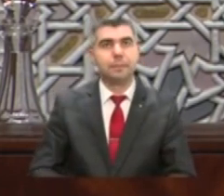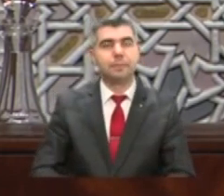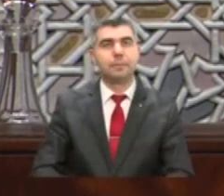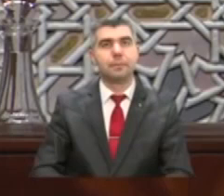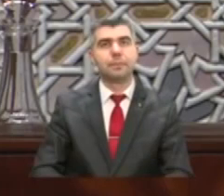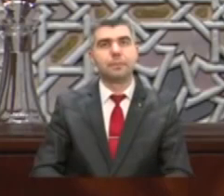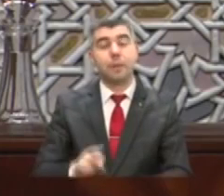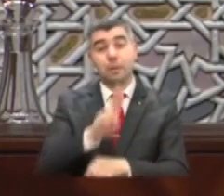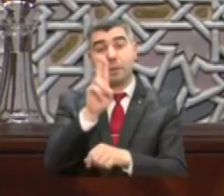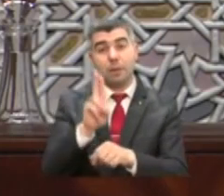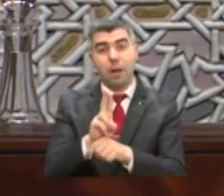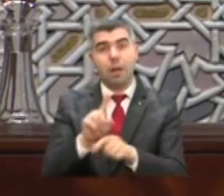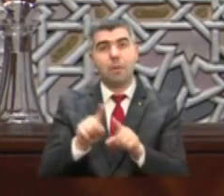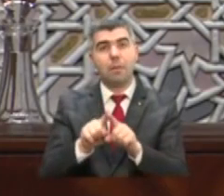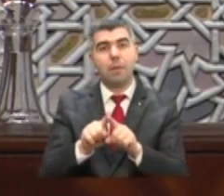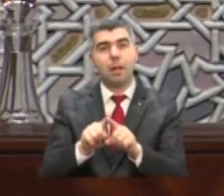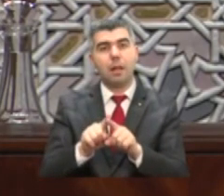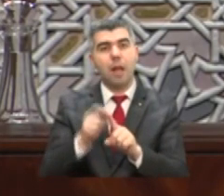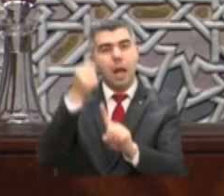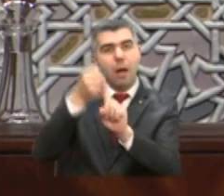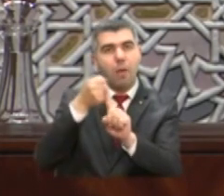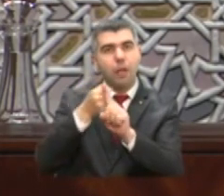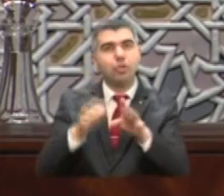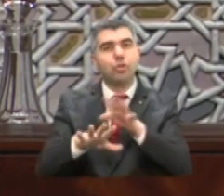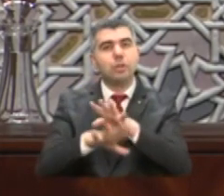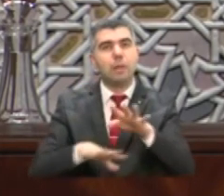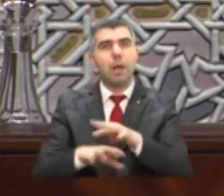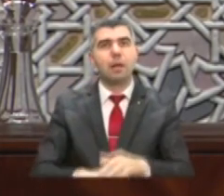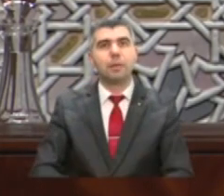لطرح السؤال المتعلق بالاوراش الاجتماعيه.